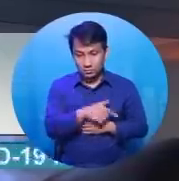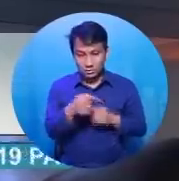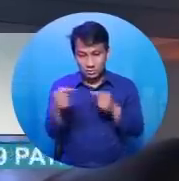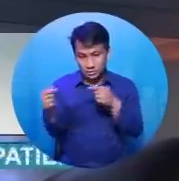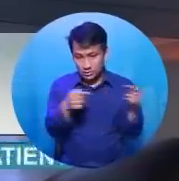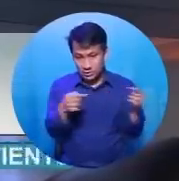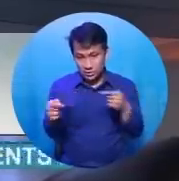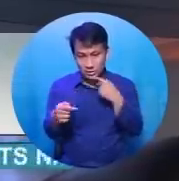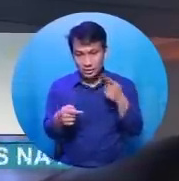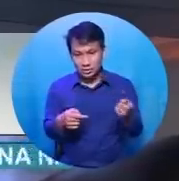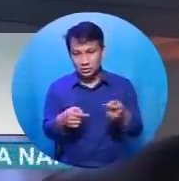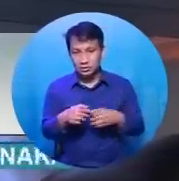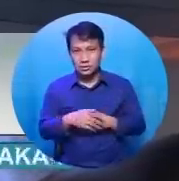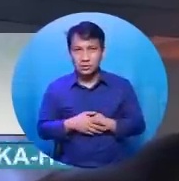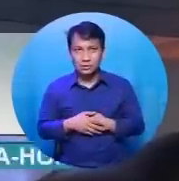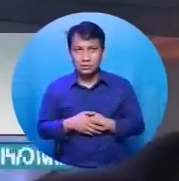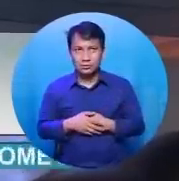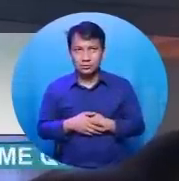dalawa,